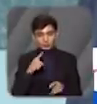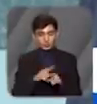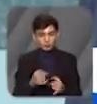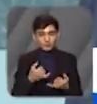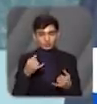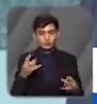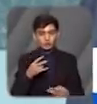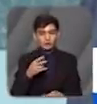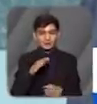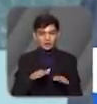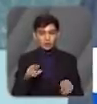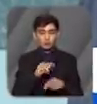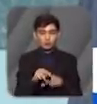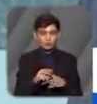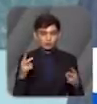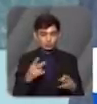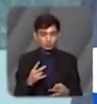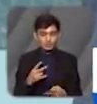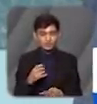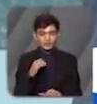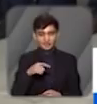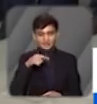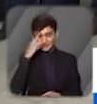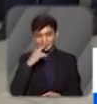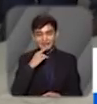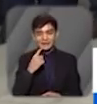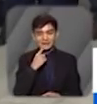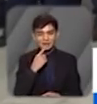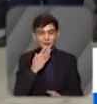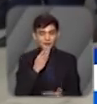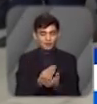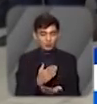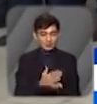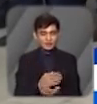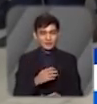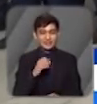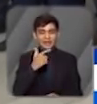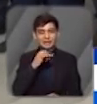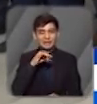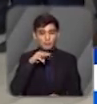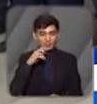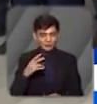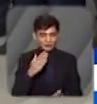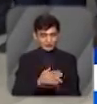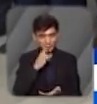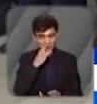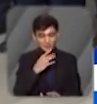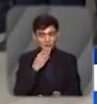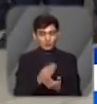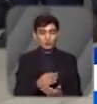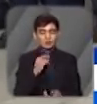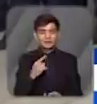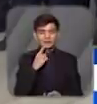Балаларды оқыту керек. Біздің еліміздің әнұраны бар, нышандары бар, тіліміз бар.